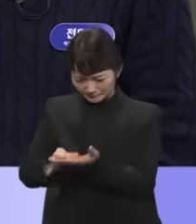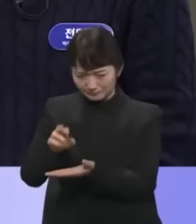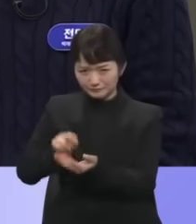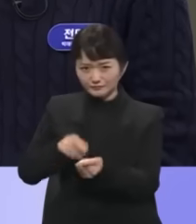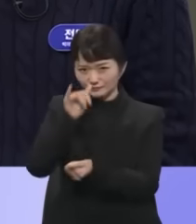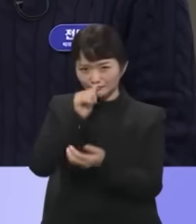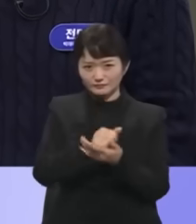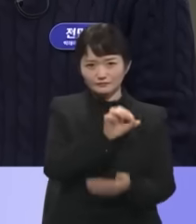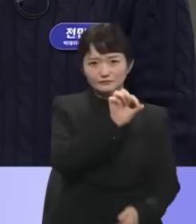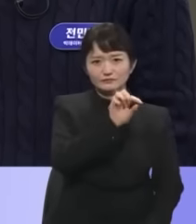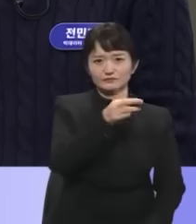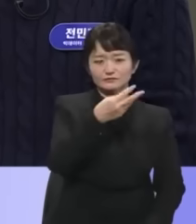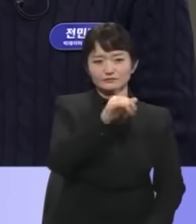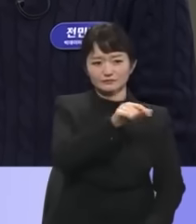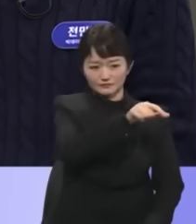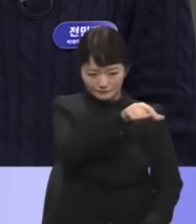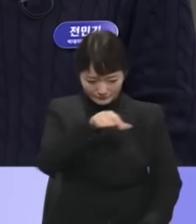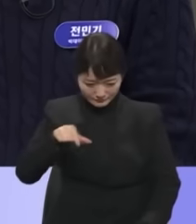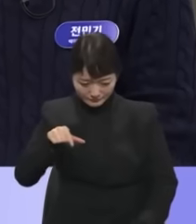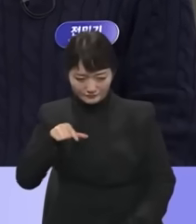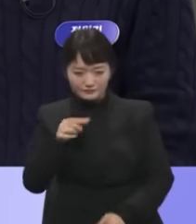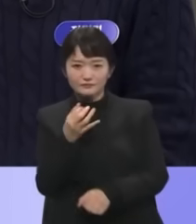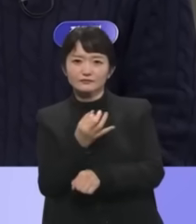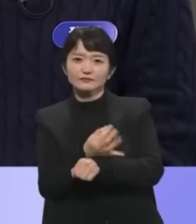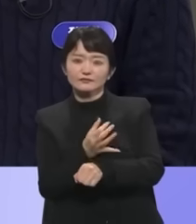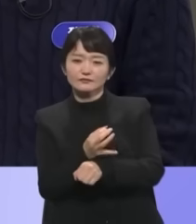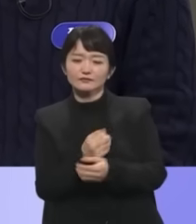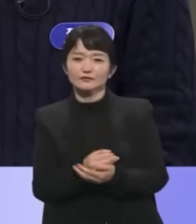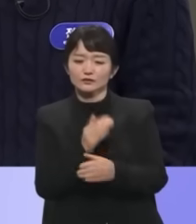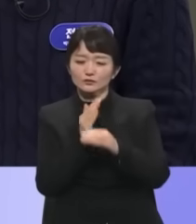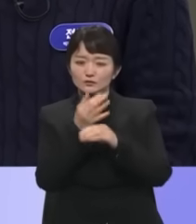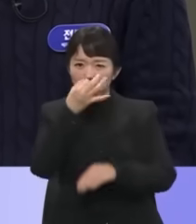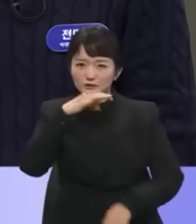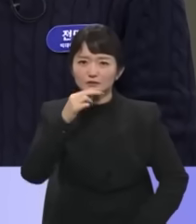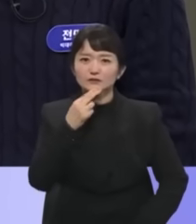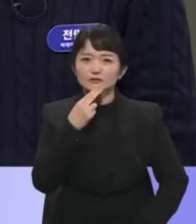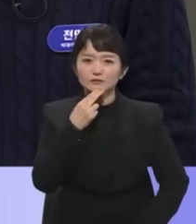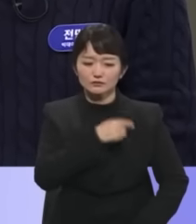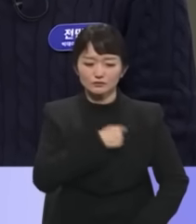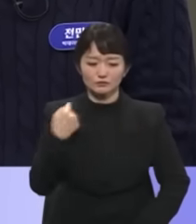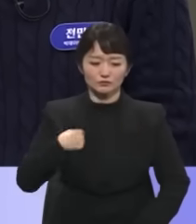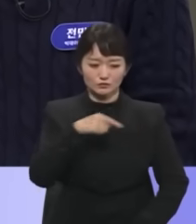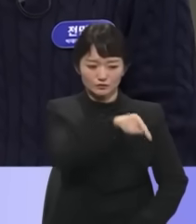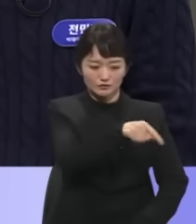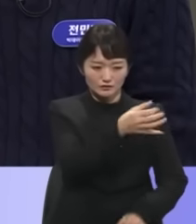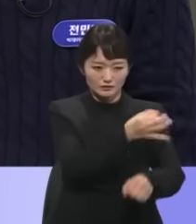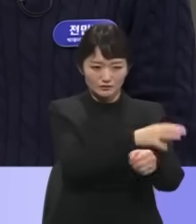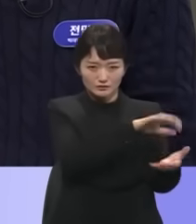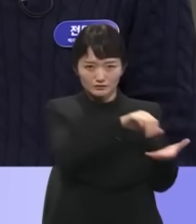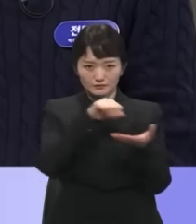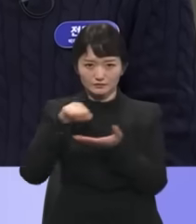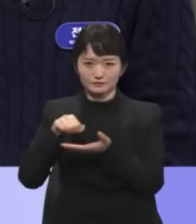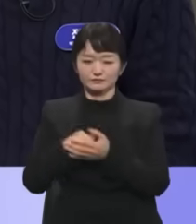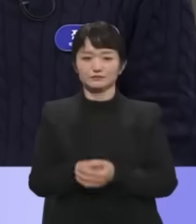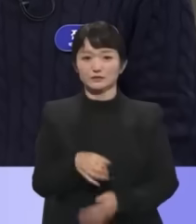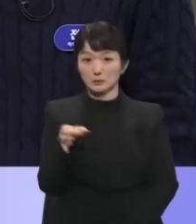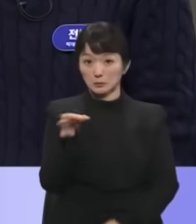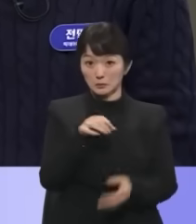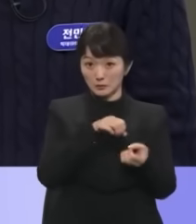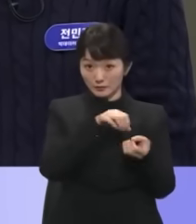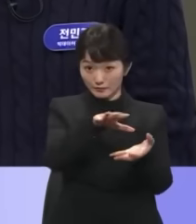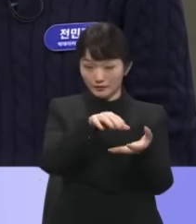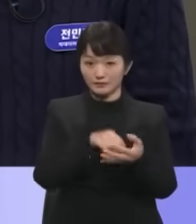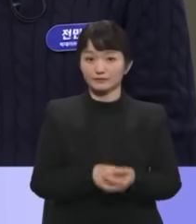직구 사이트거든요. 그 제품들을 유통마진 없이 중국 현지에서 직접 매입을 하는 거고요. 게다가 이제 무료 배송에